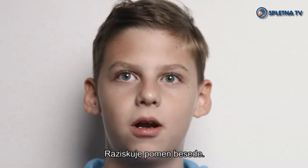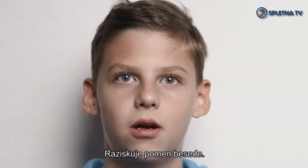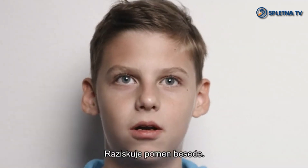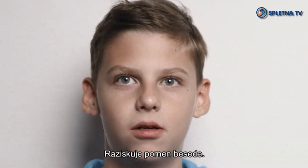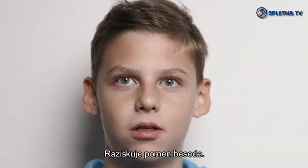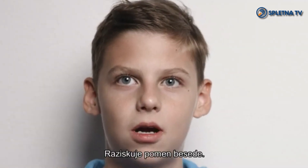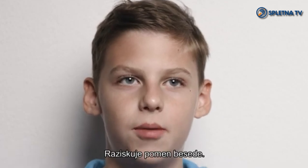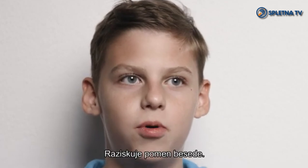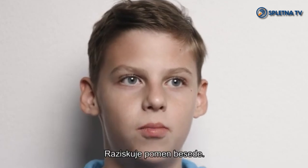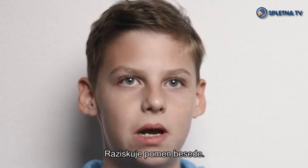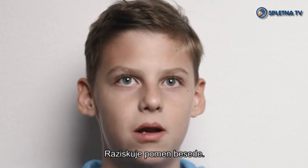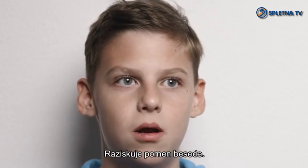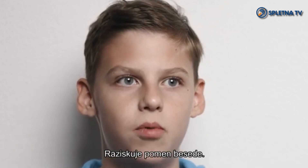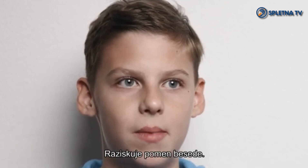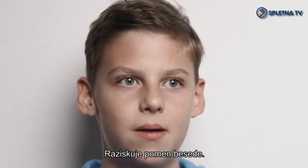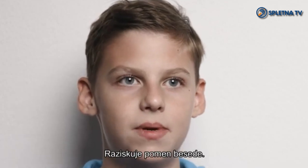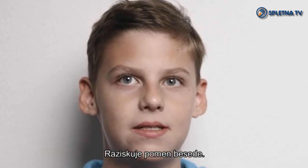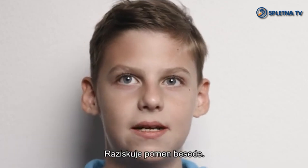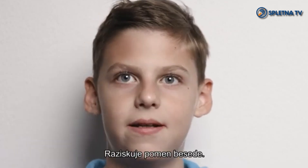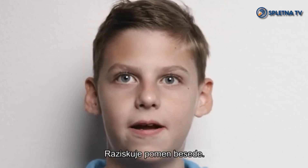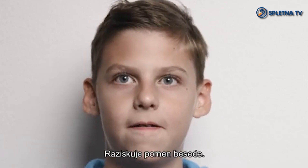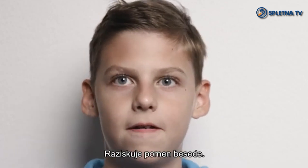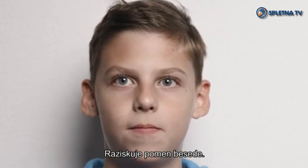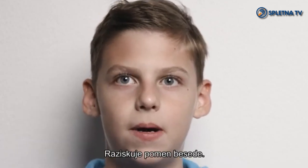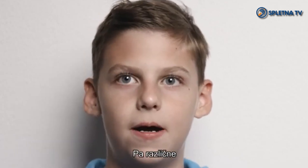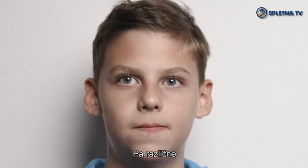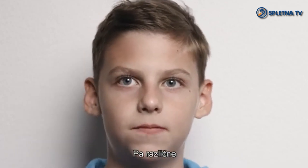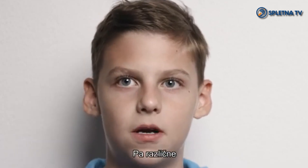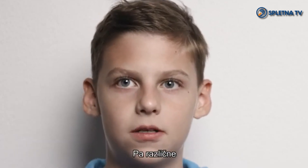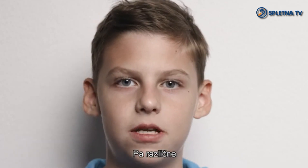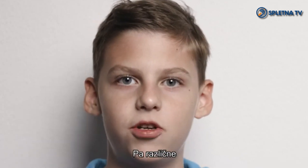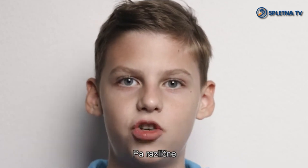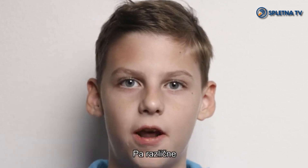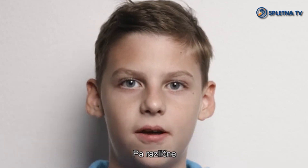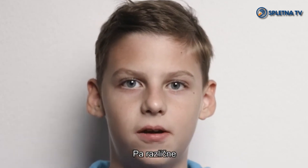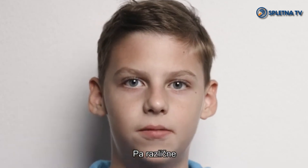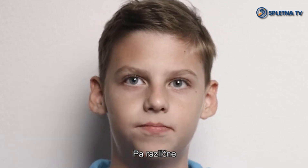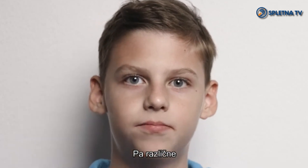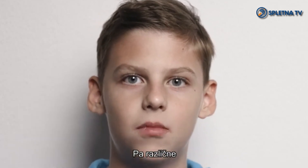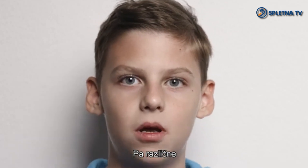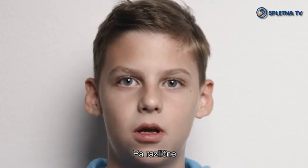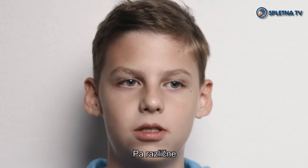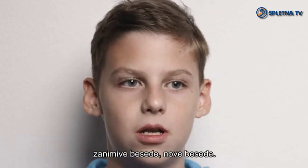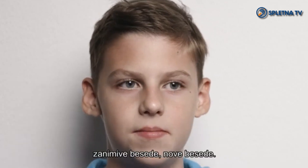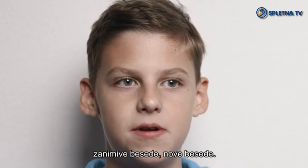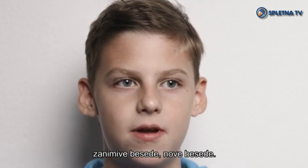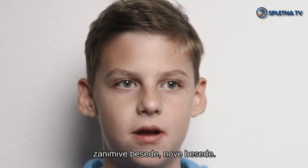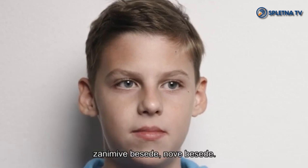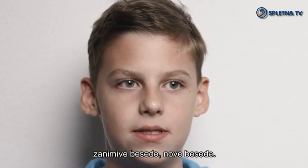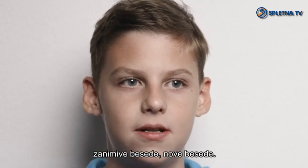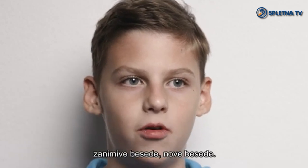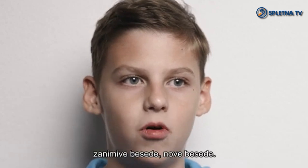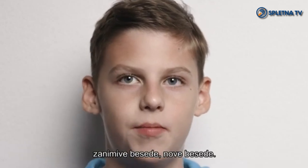Raziskuje, kaj pomen besede, pa različne